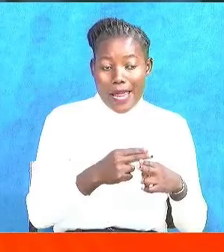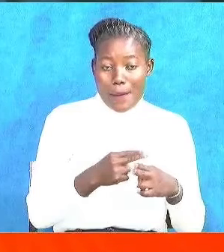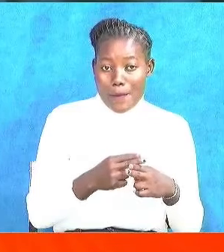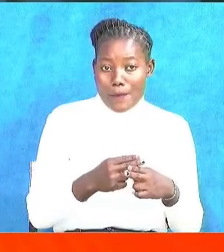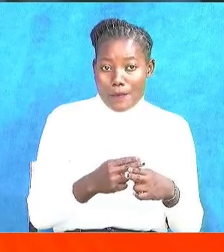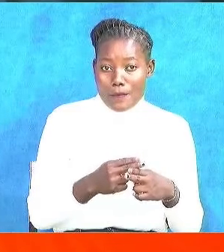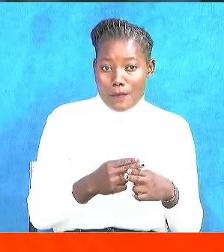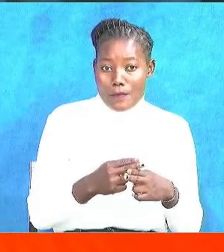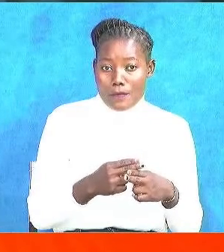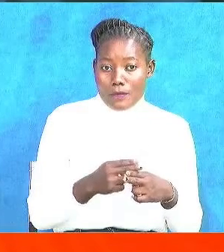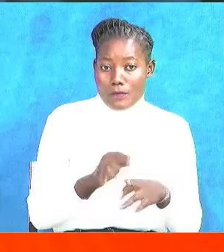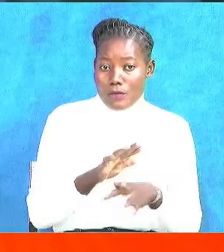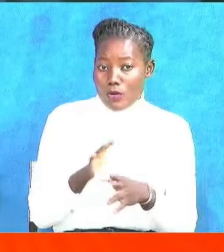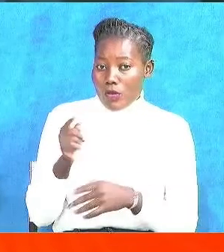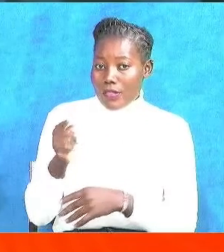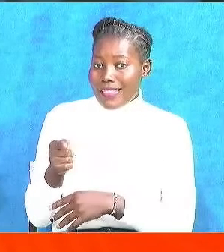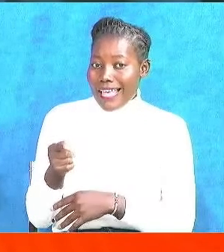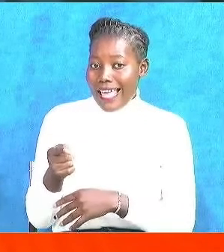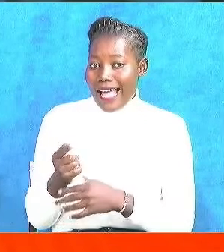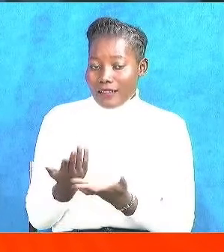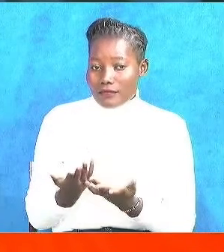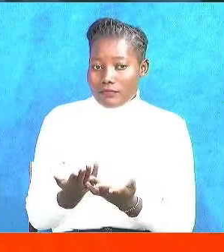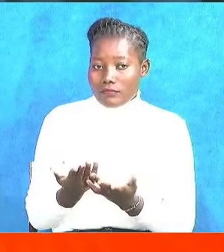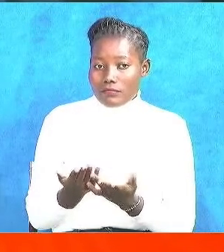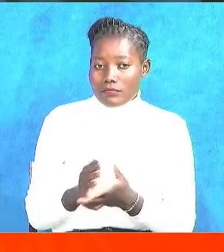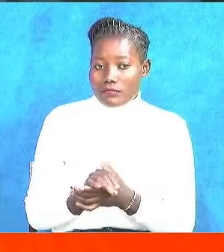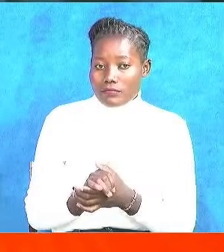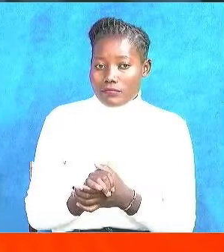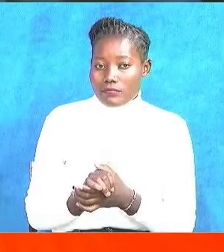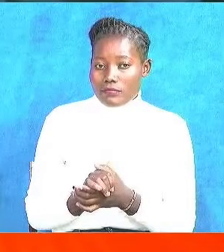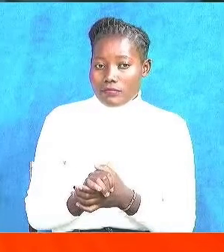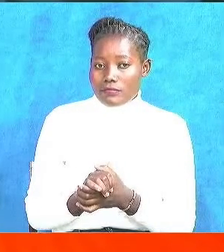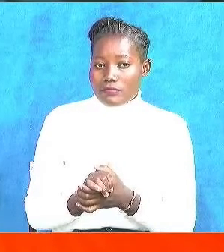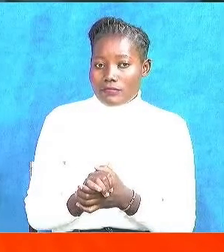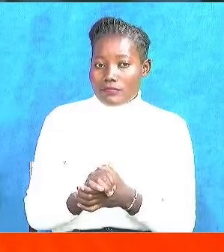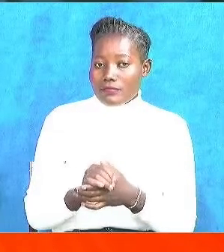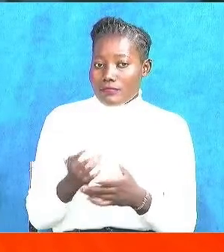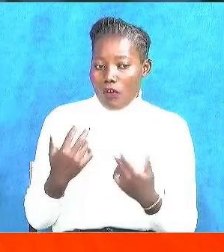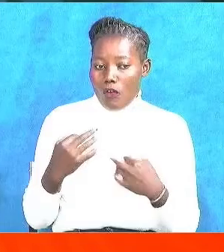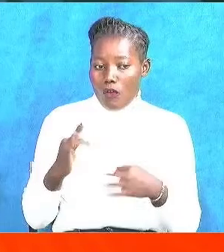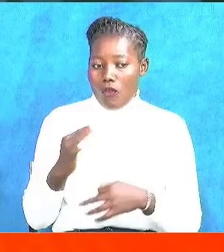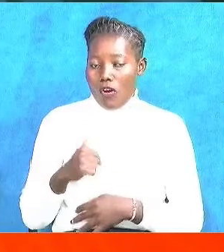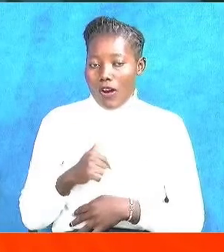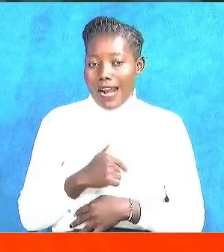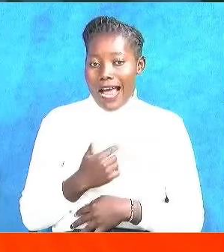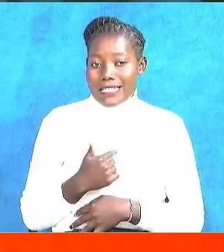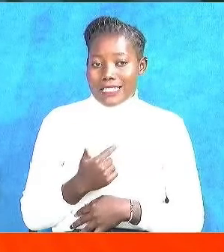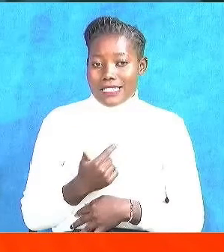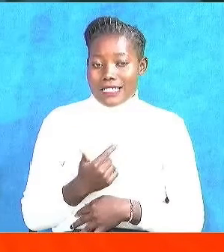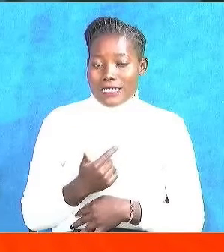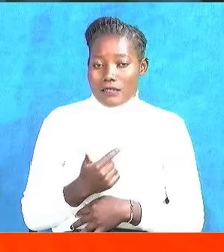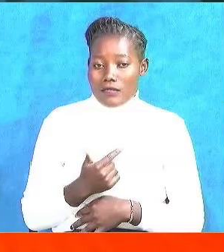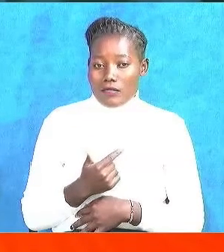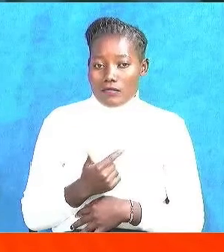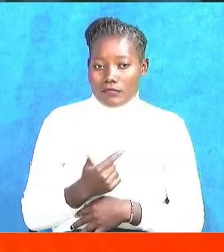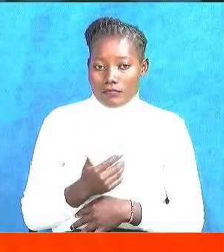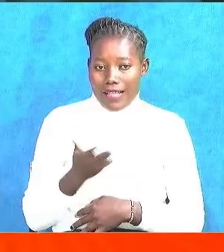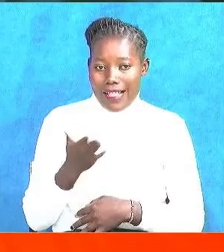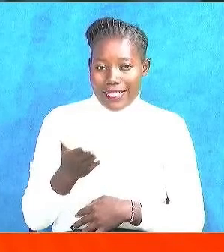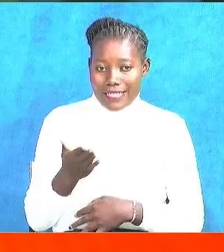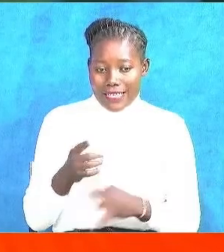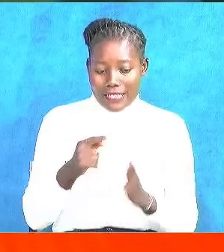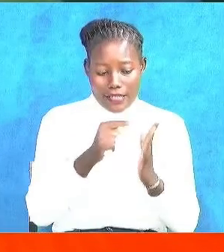you know, presented by any of the people who responded, then we don't consider you a candidate. So according to us, Kanan is not a candidate. So this is the